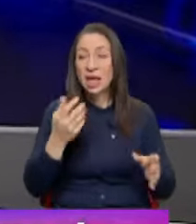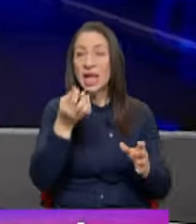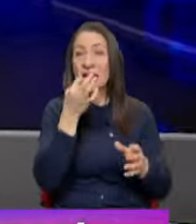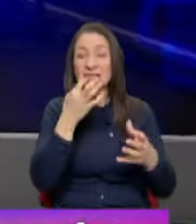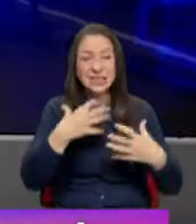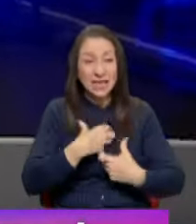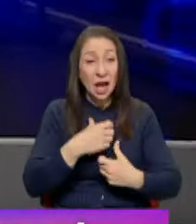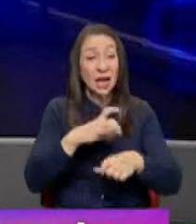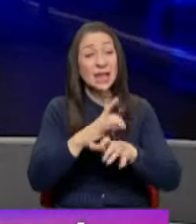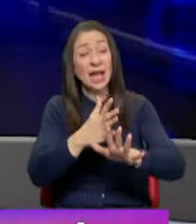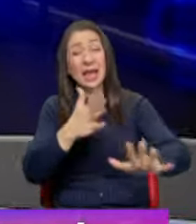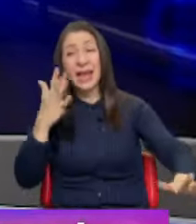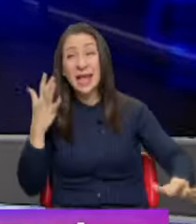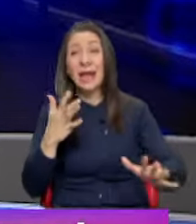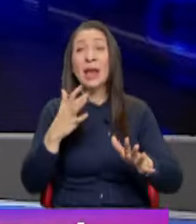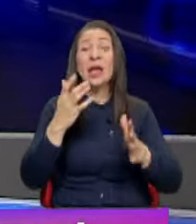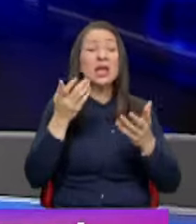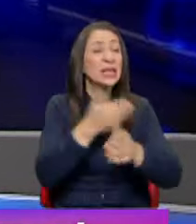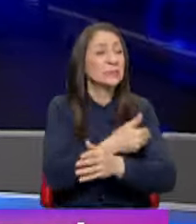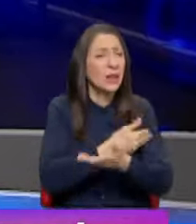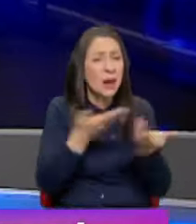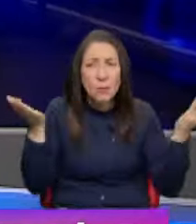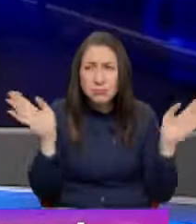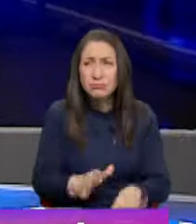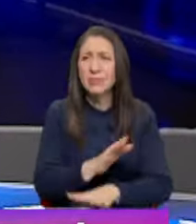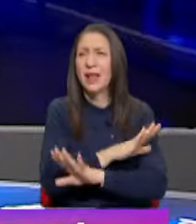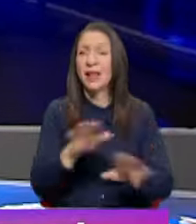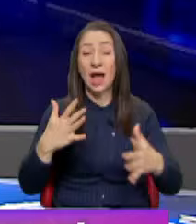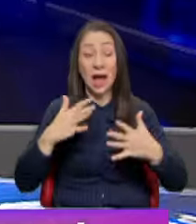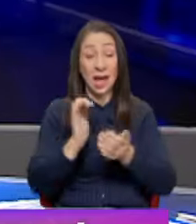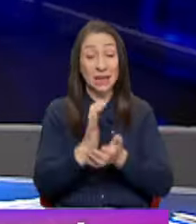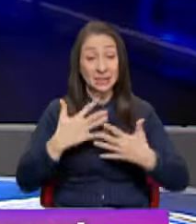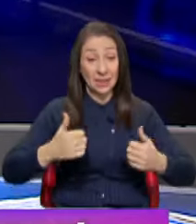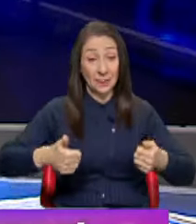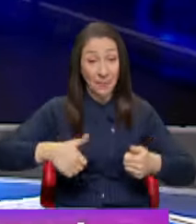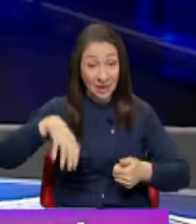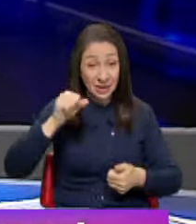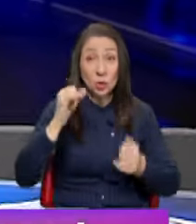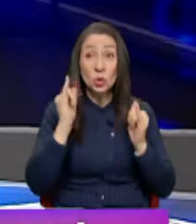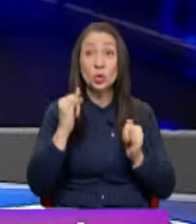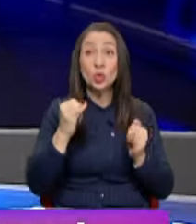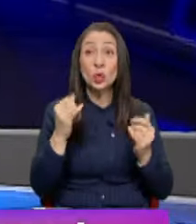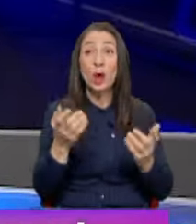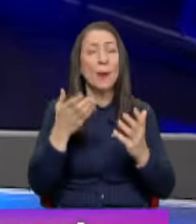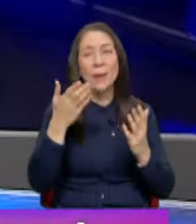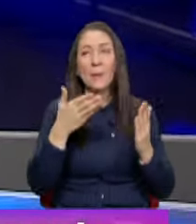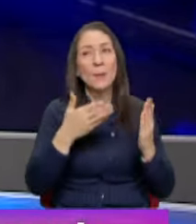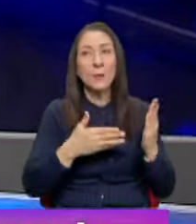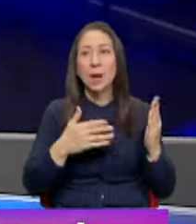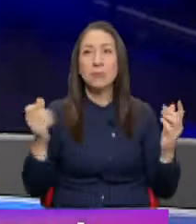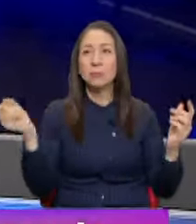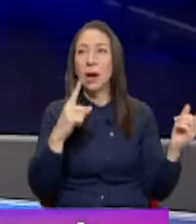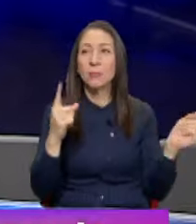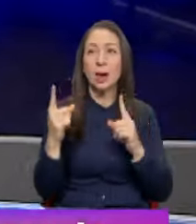hastane kuyruklarının çökmüş birinci basamak hizmetlerinin aile sağlık merkezlerinin kötü koşullarının böyle O da devam ediyor